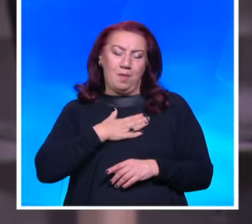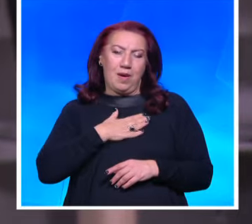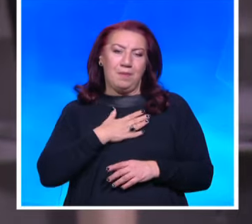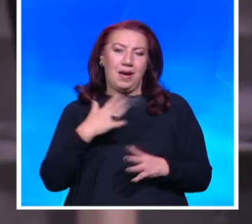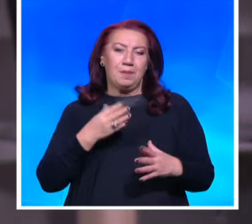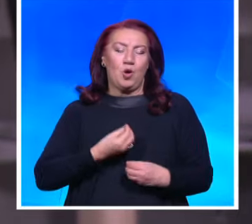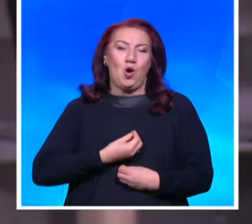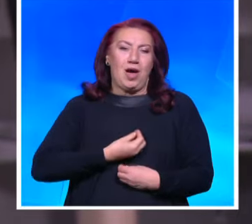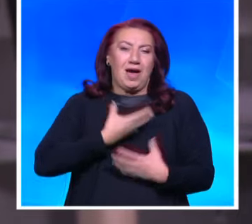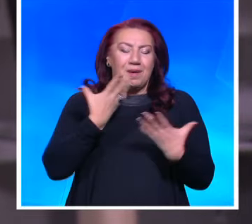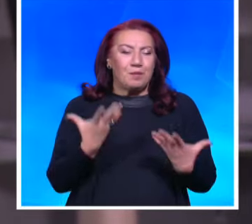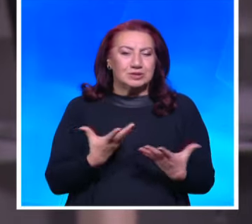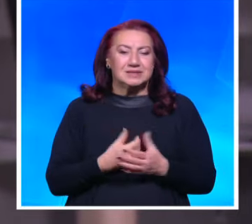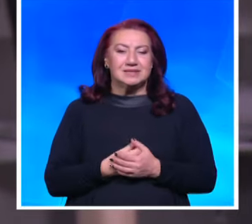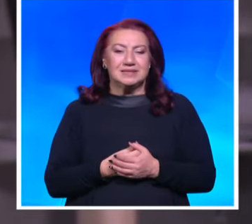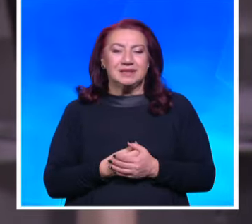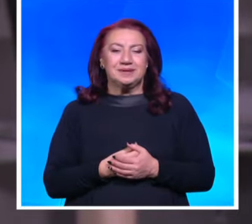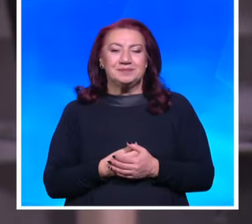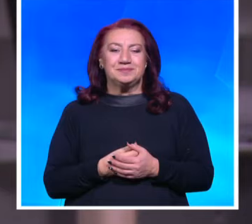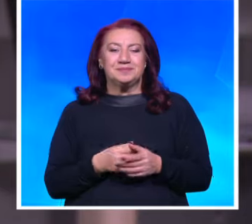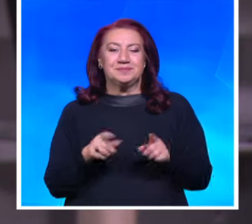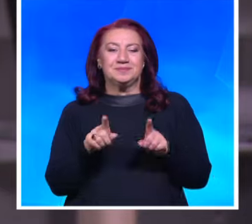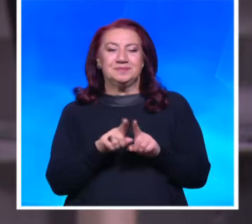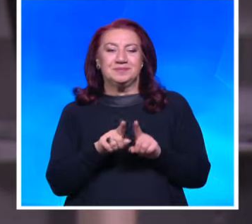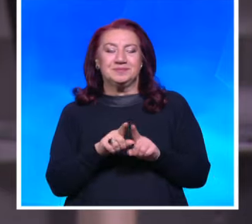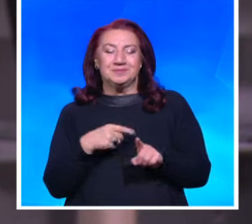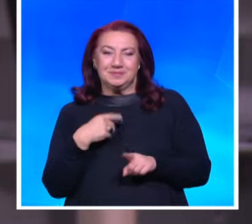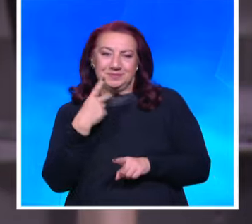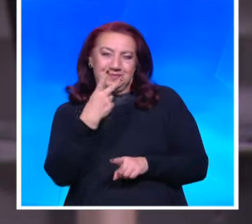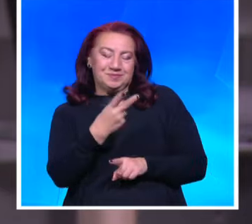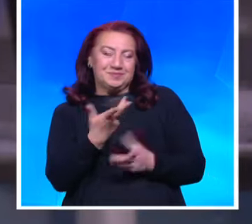по-емоционална част, която също така и на мен ни харесва повече.